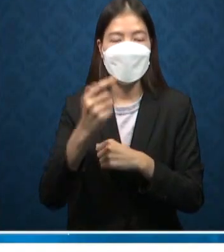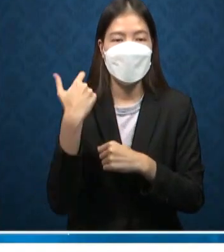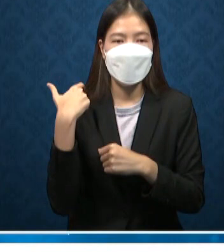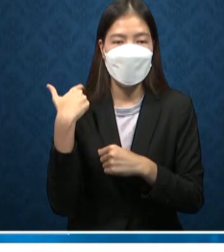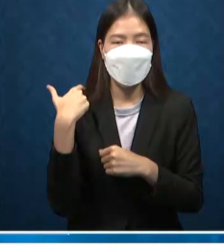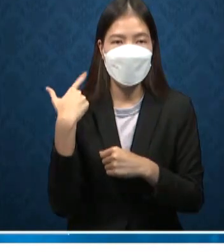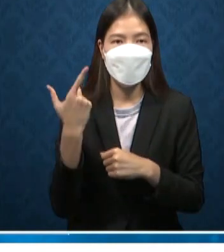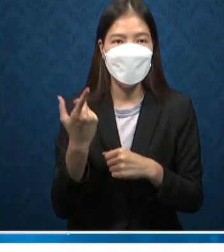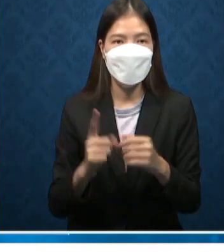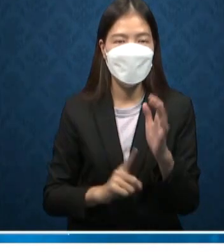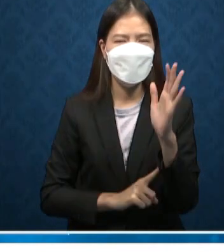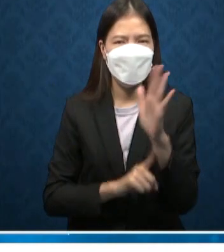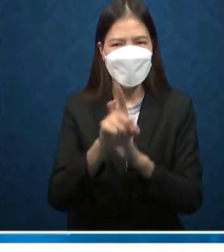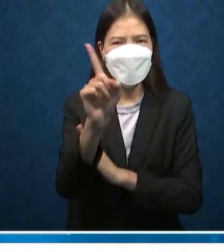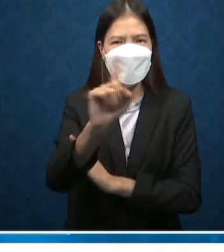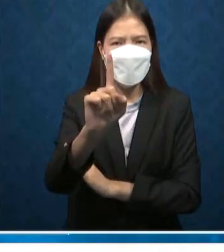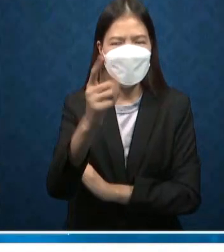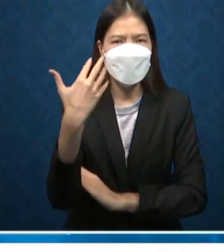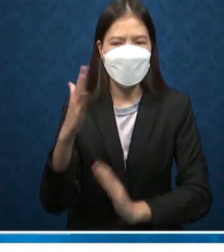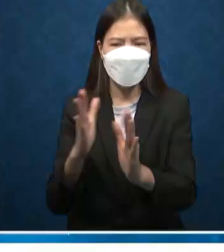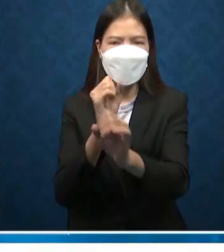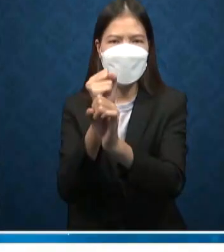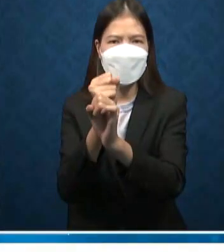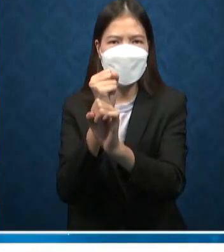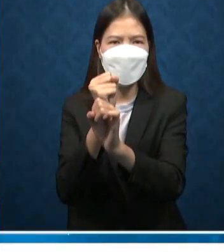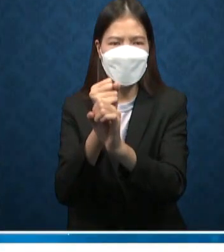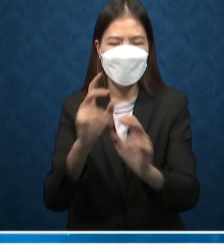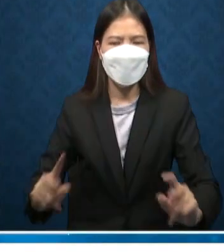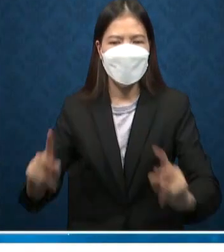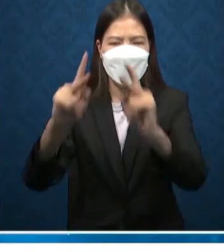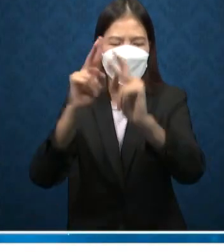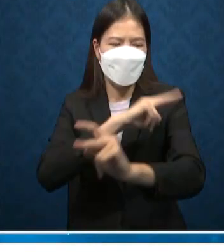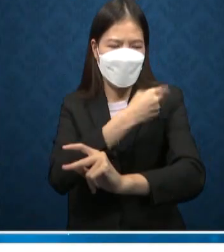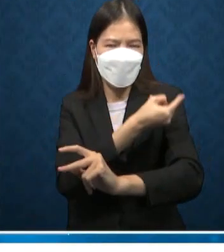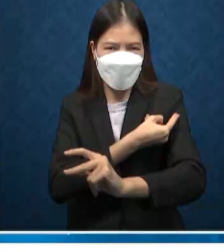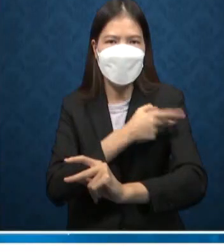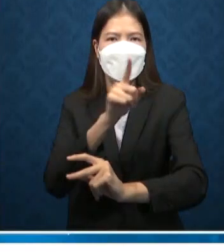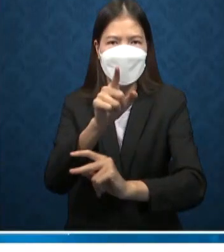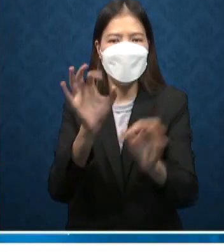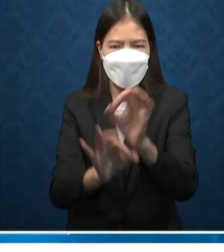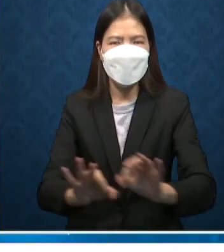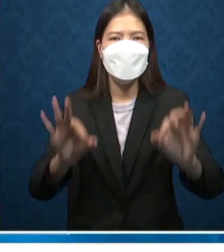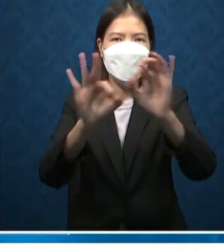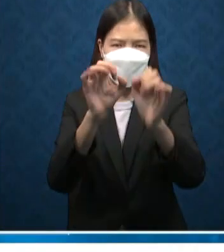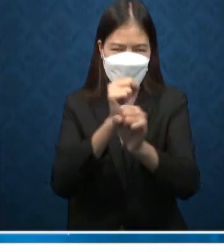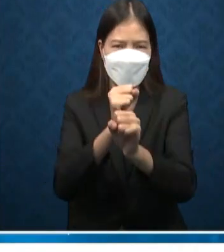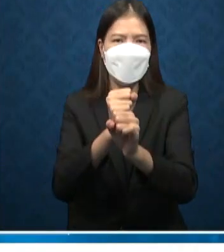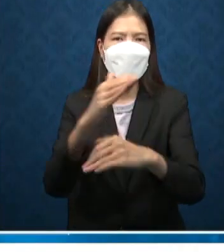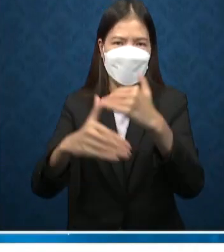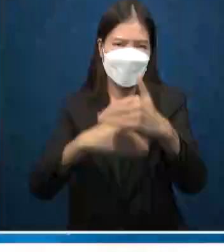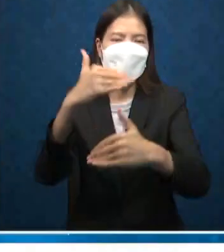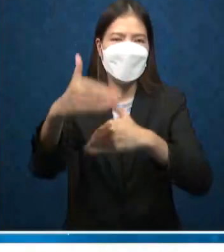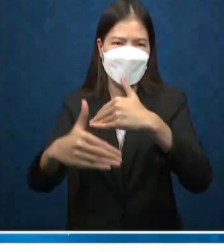างสูงส่วนหนึ่งก็คือเป็นบุคลากรอยู่ภายใต้กระทรวงสาธารณสุขที่มีความจำเป็นต้องดำเนินการ